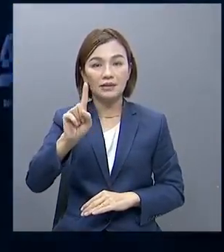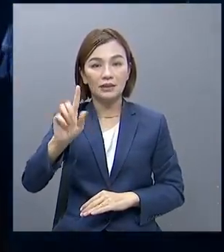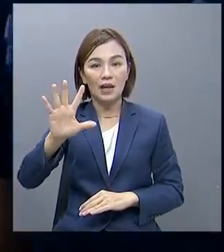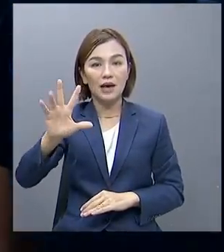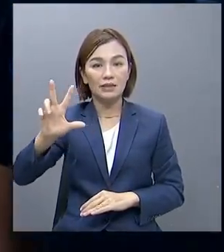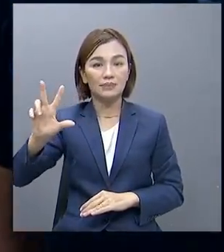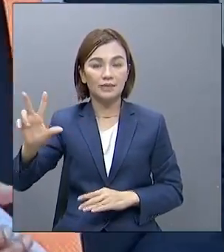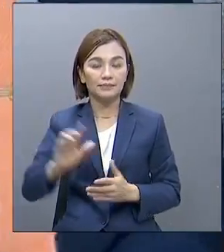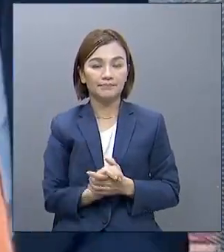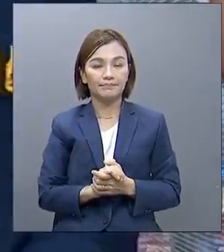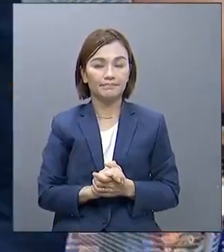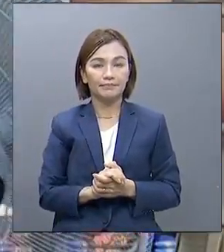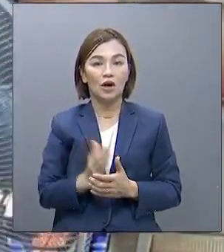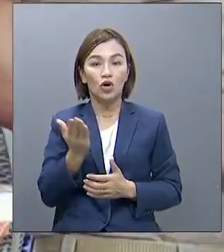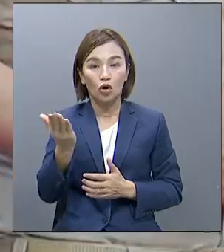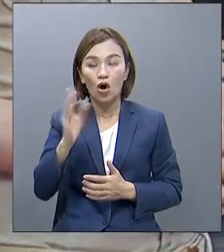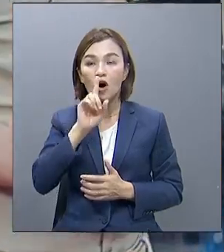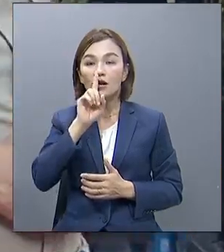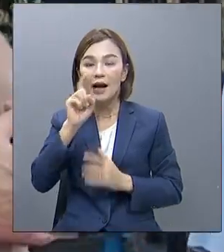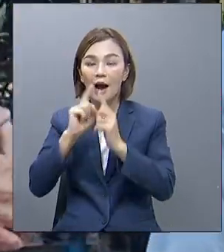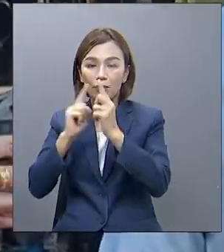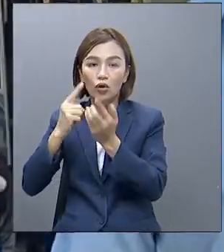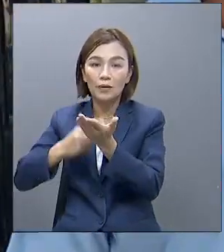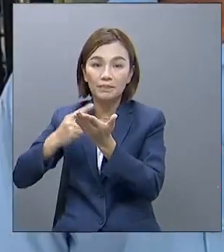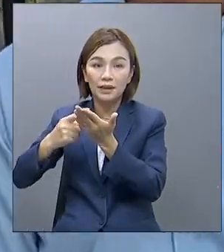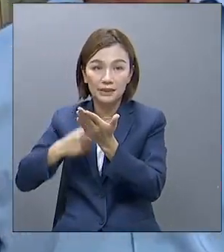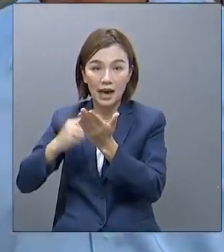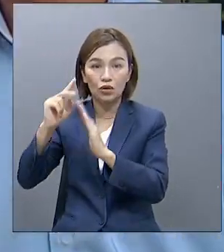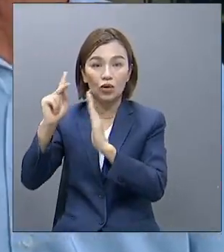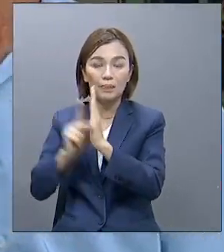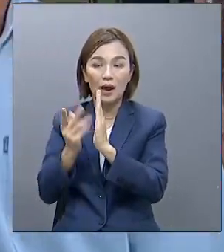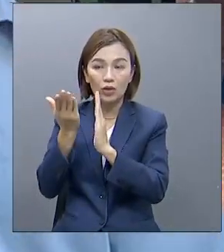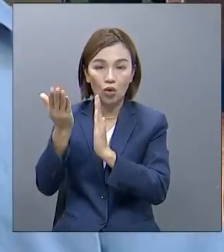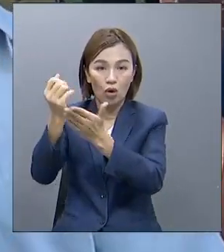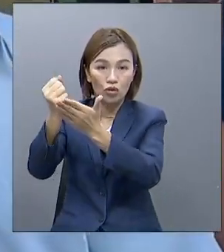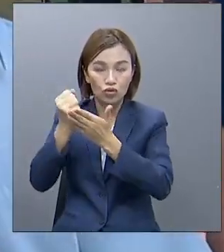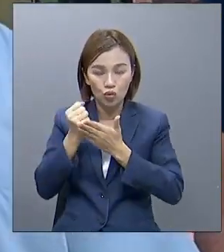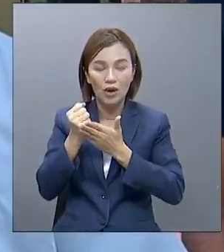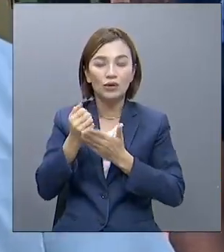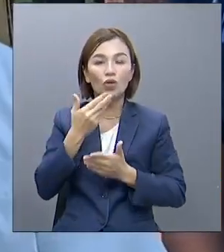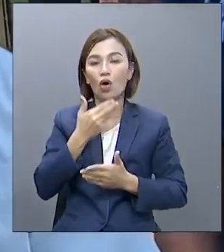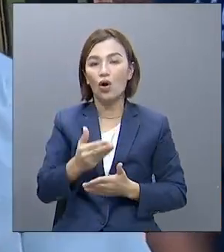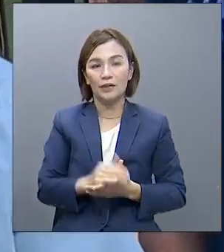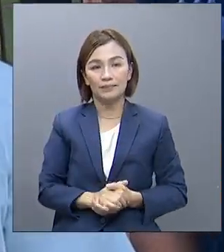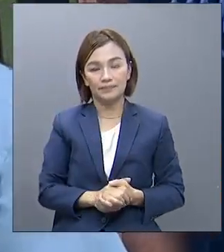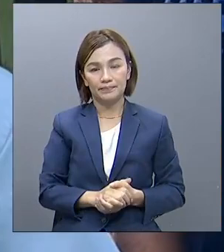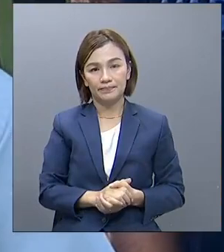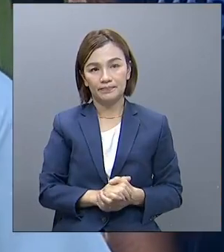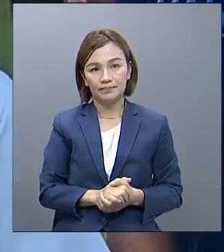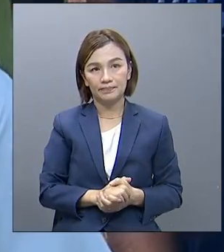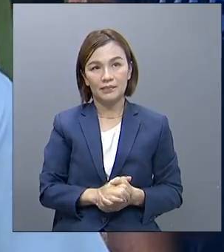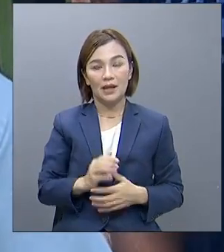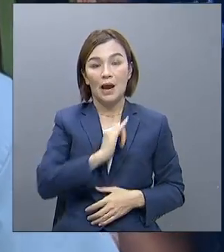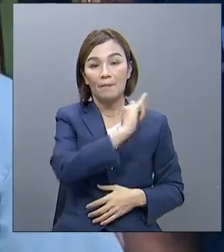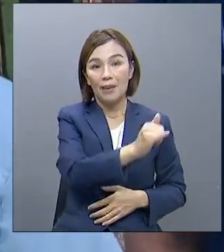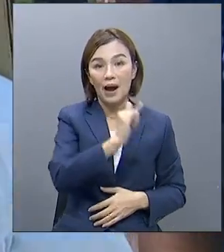043-711-533นะคะเพื่อขอคำปรึกษาด้านกฎหมายหรือว่าขอรับการช่วยเหลือได้ตลอดเวลาเลยค่ะจากการที่ลงพื้นที่ค่ะทาง